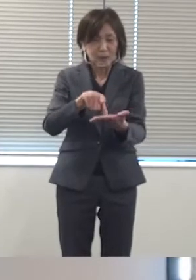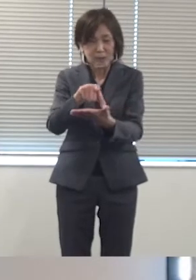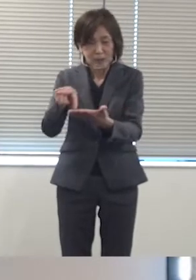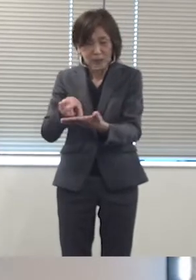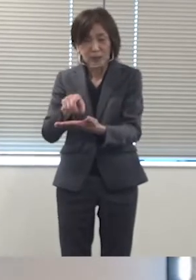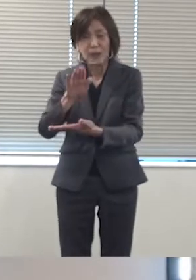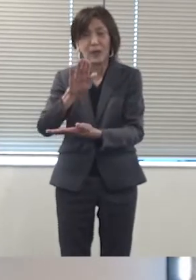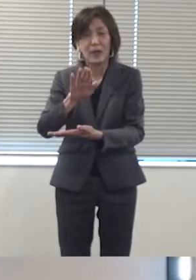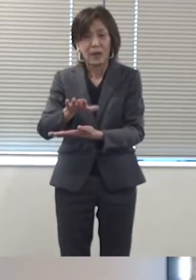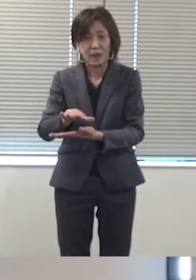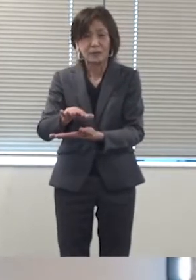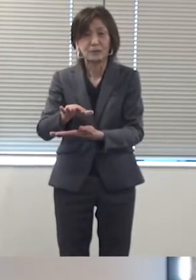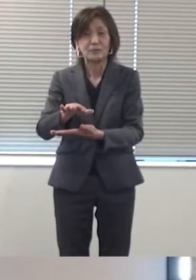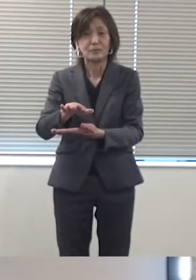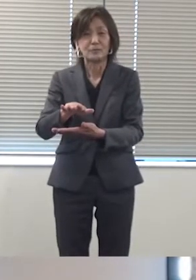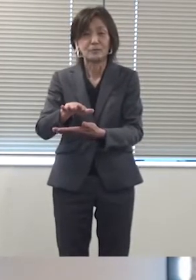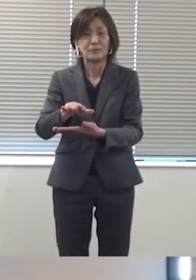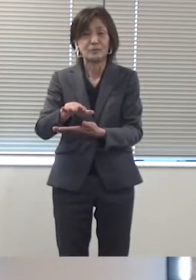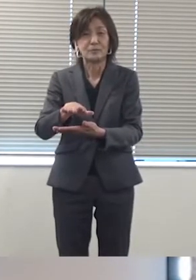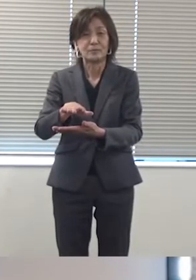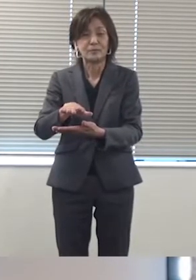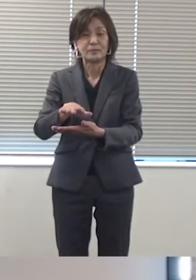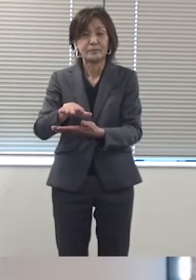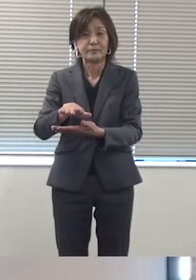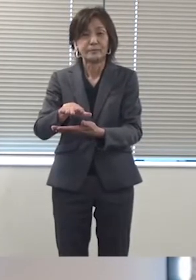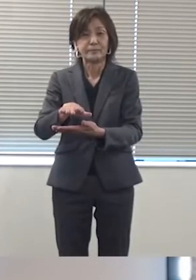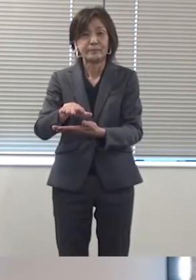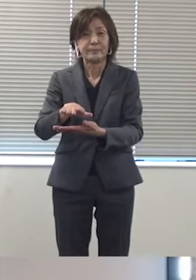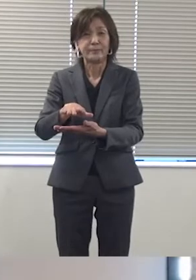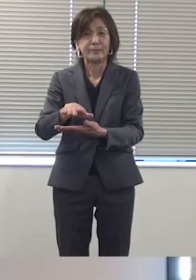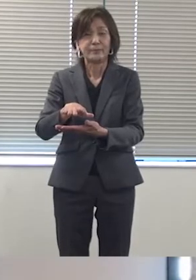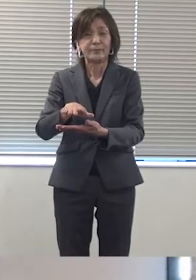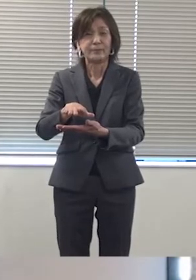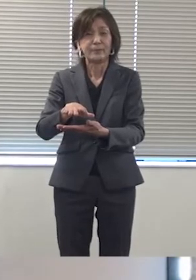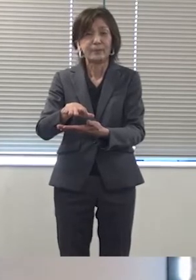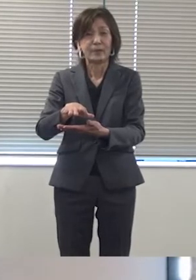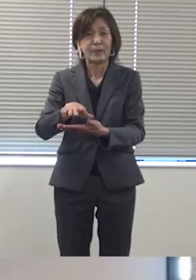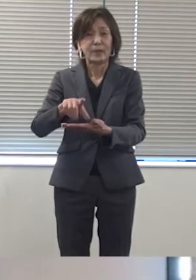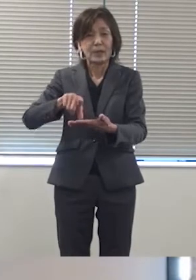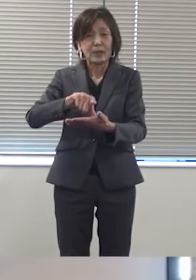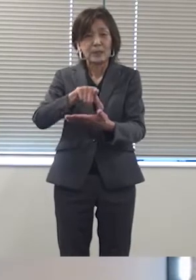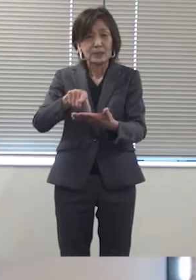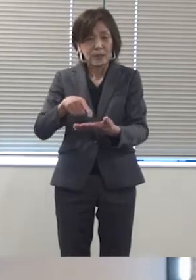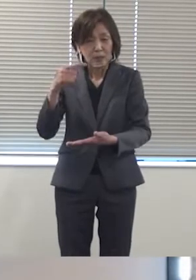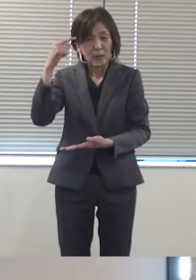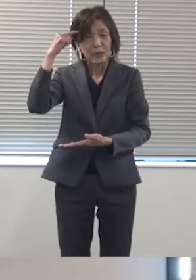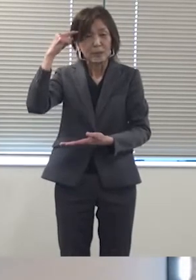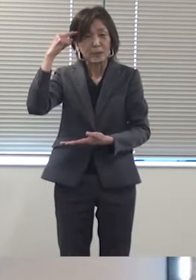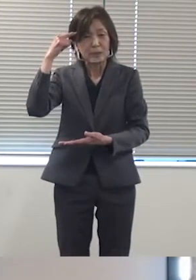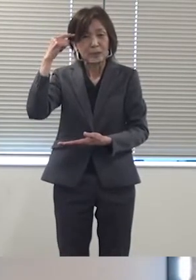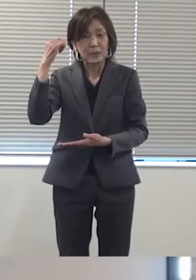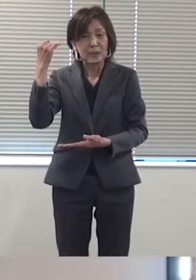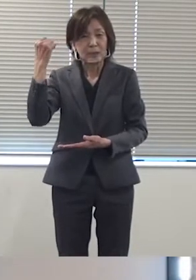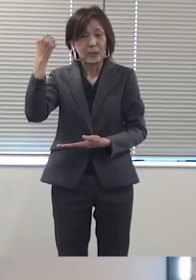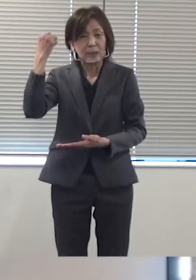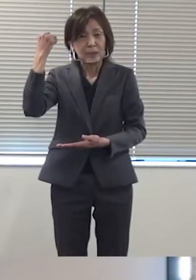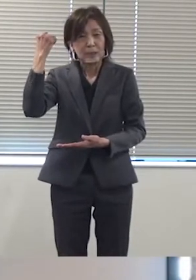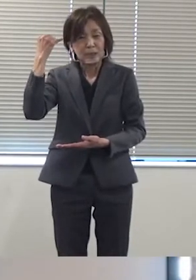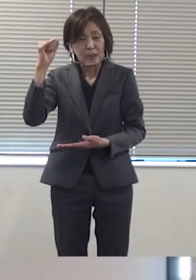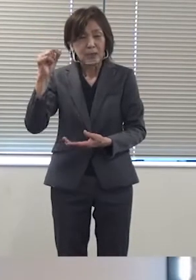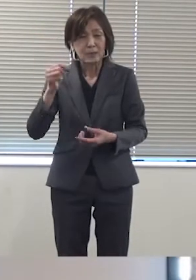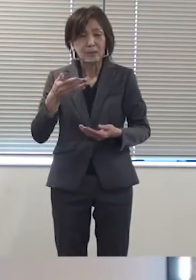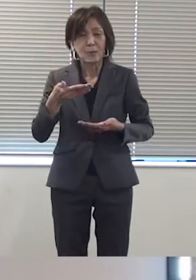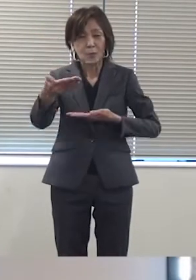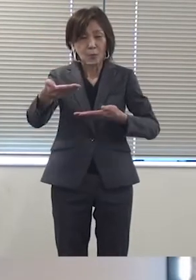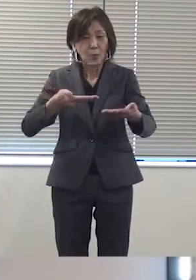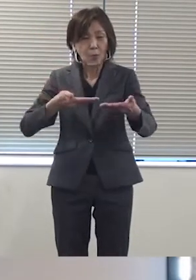意識、まあ、意見交換を含めて意識との共有をしないといけないのと、それから地域の保護者としてのご意見と